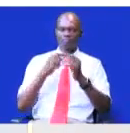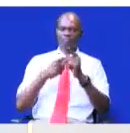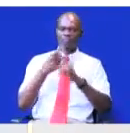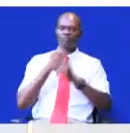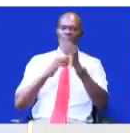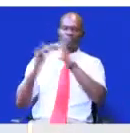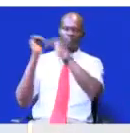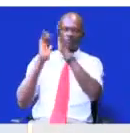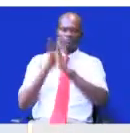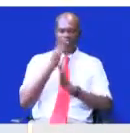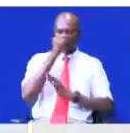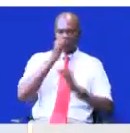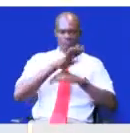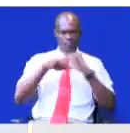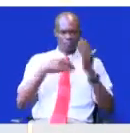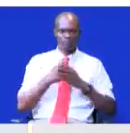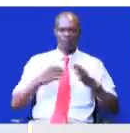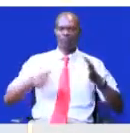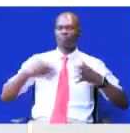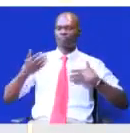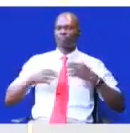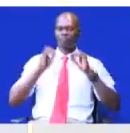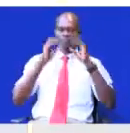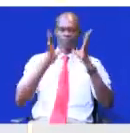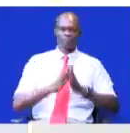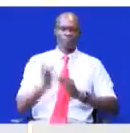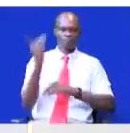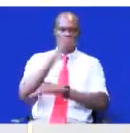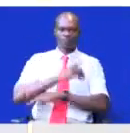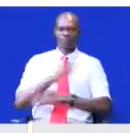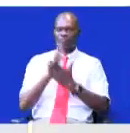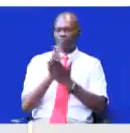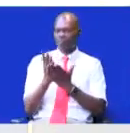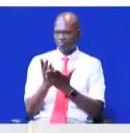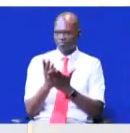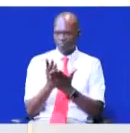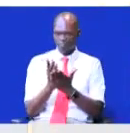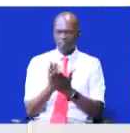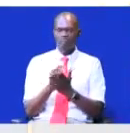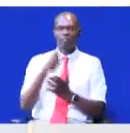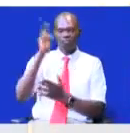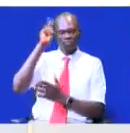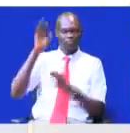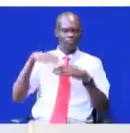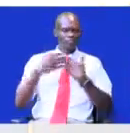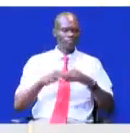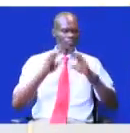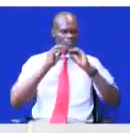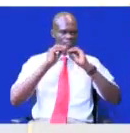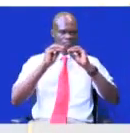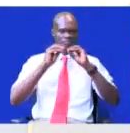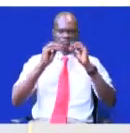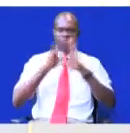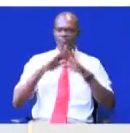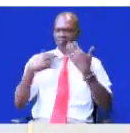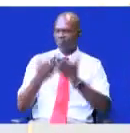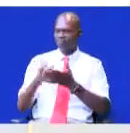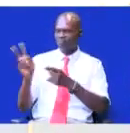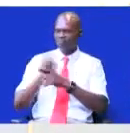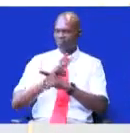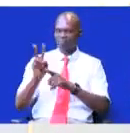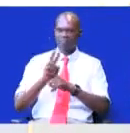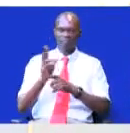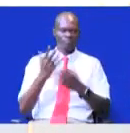I wish gite Happy Teachers Day. Chieng' ni en odiechieng ma waparo go puonj kaka vocation. Puonj